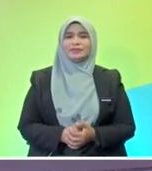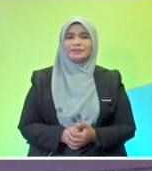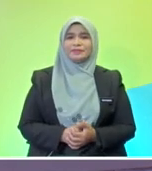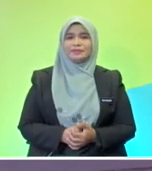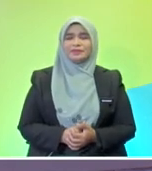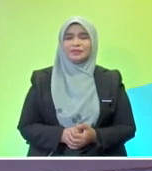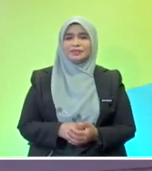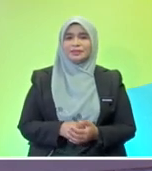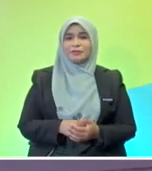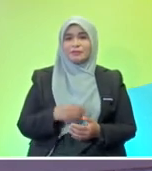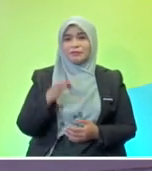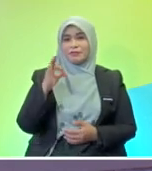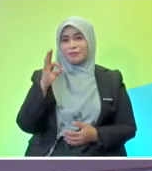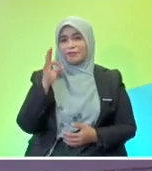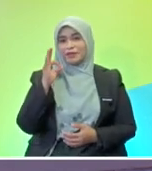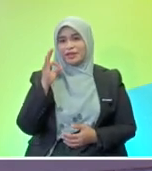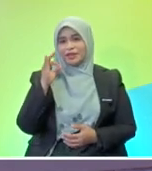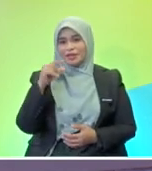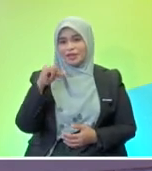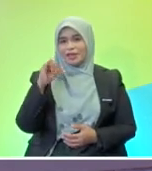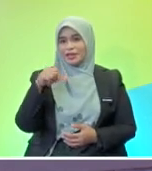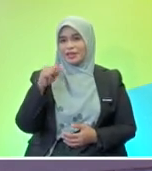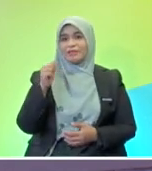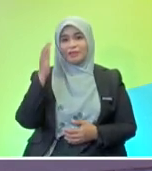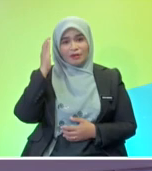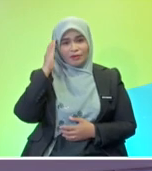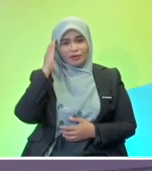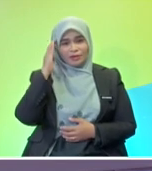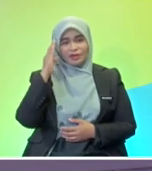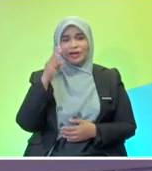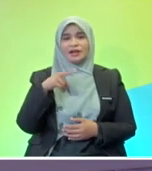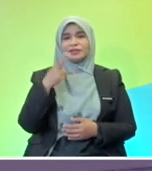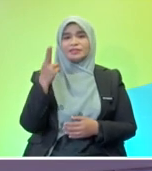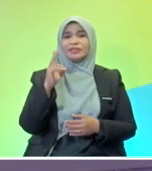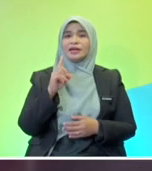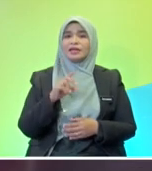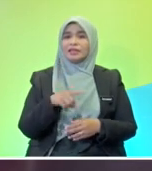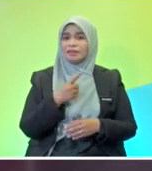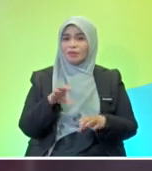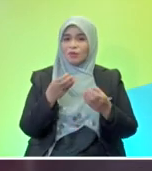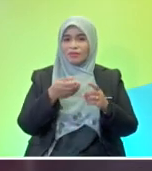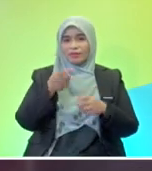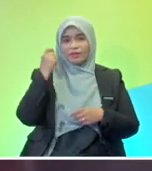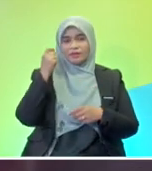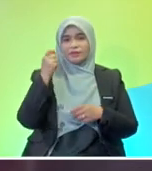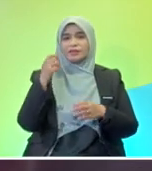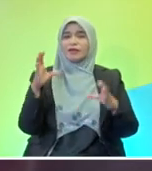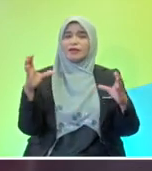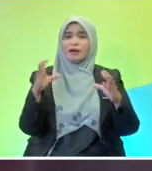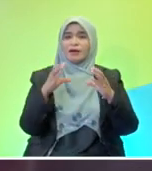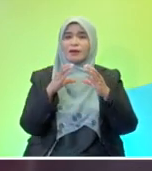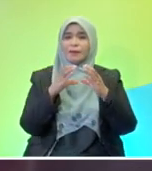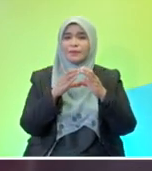Fika tahu tak hasil daripada yang kita buat tadi? Kita menggabungkan pelbagai bahan ni tadi. Teknik apa